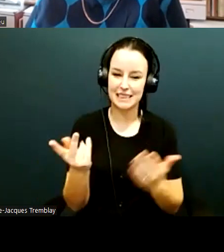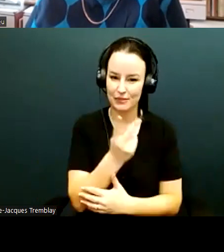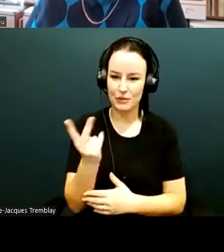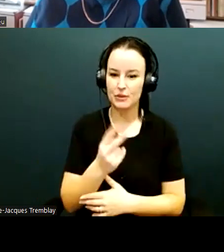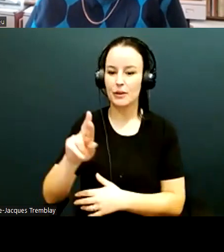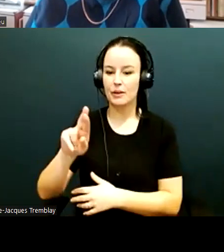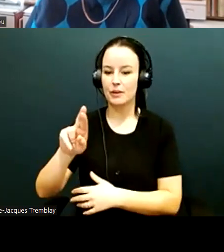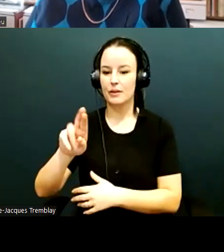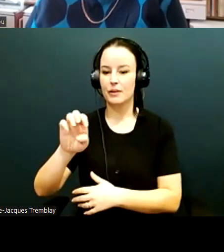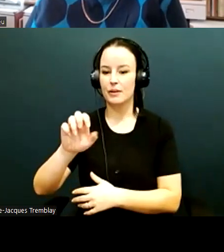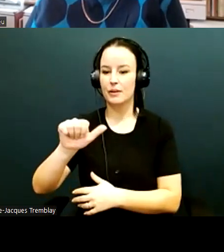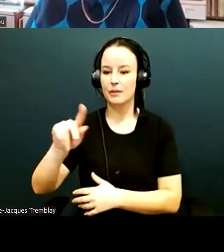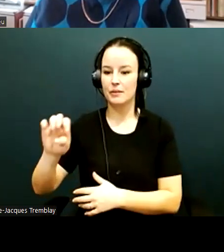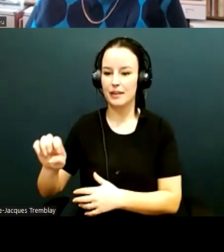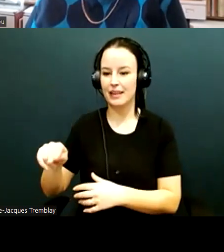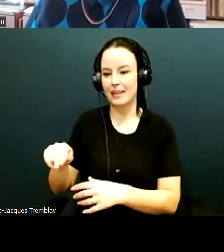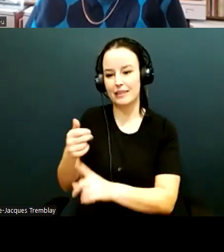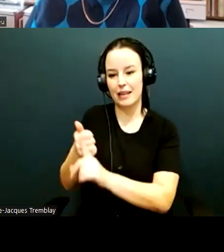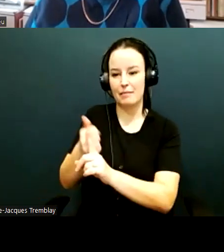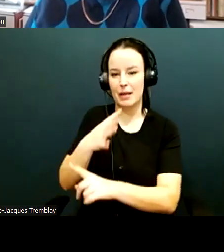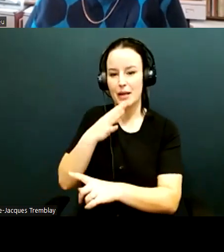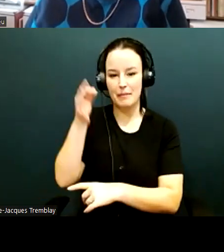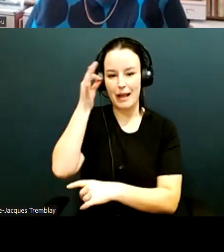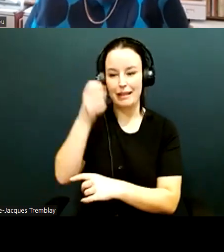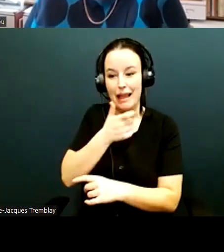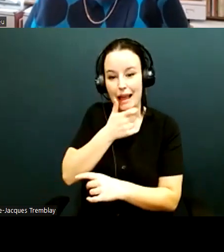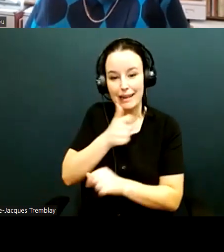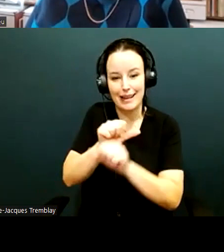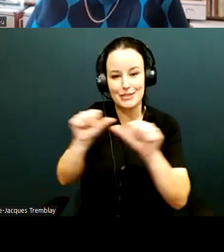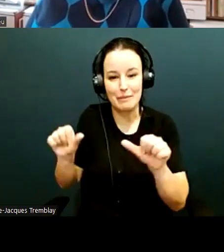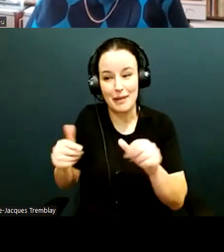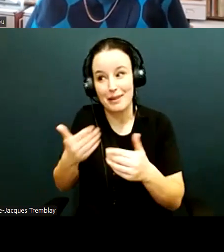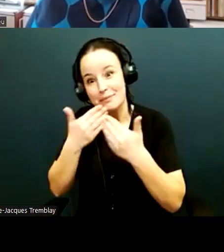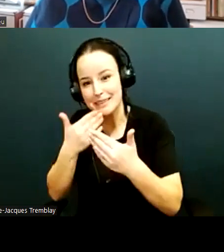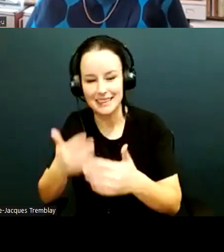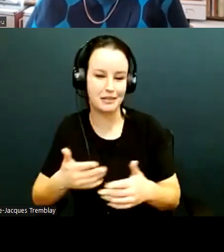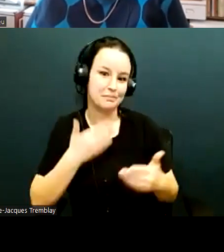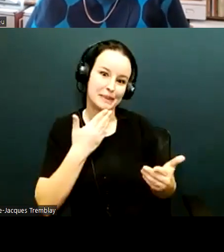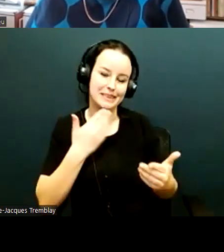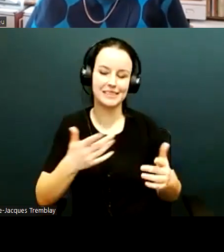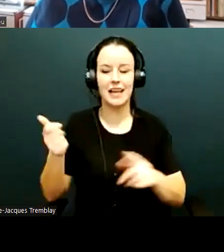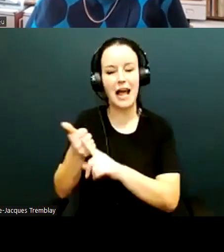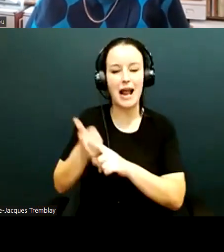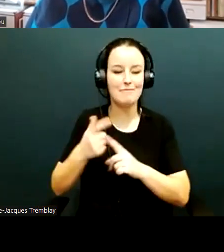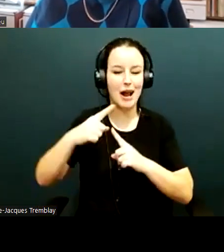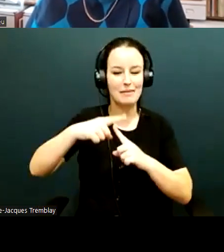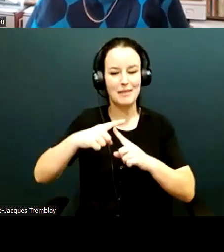Brian, our token English speaker, Merci. who was making sure qui s'assurait que tout marchait bien à l'arrière en